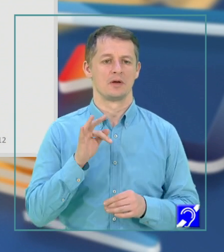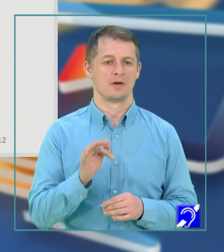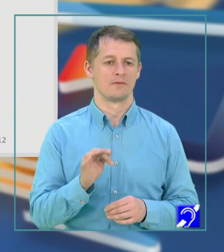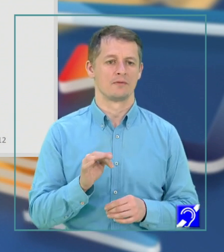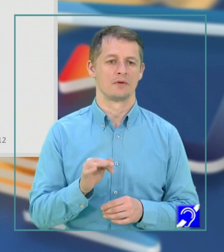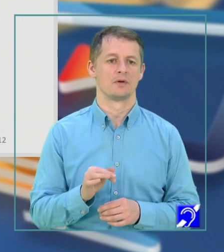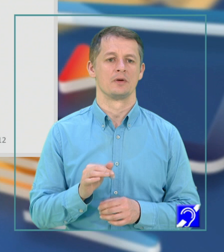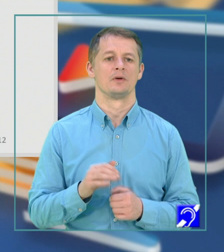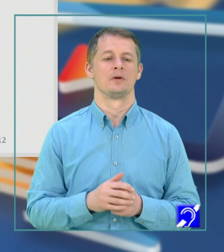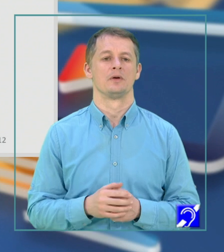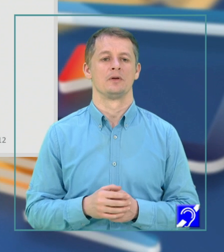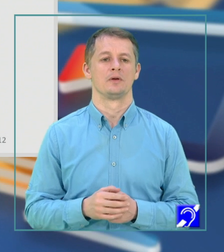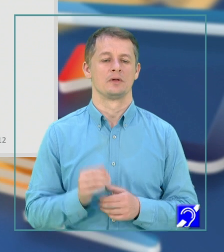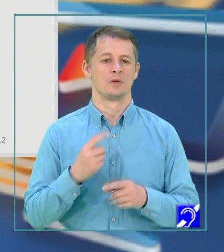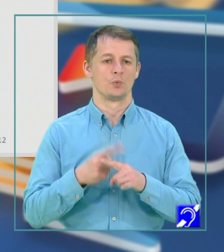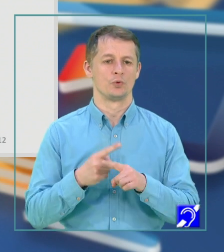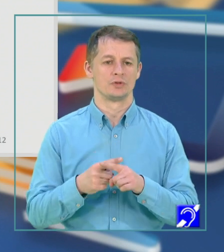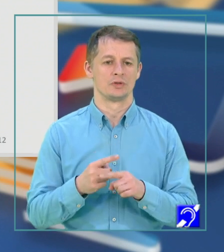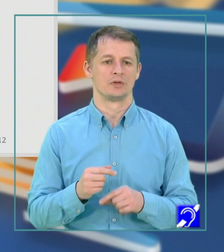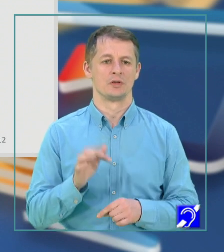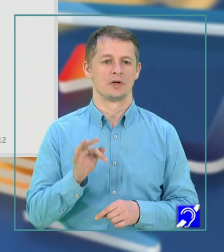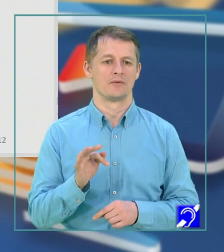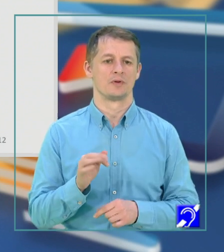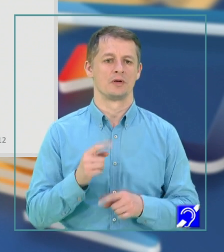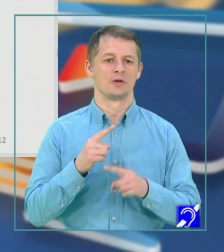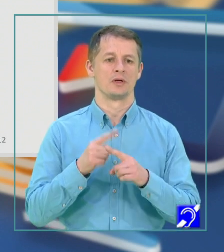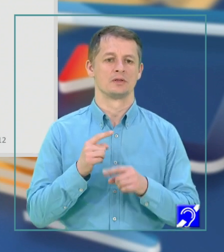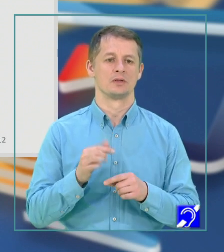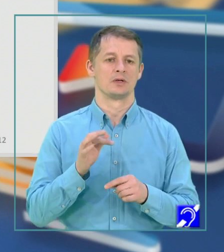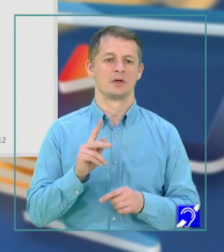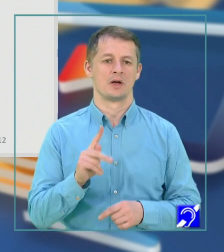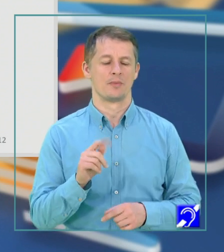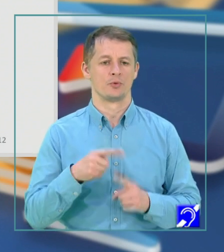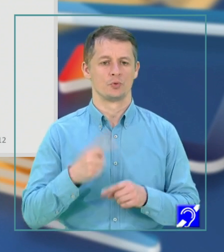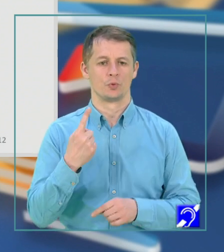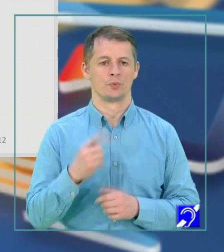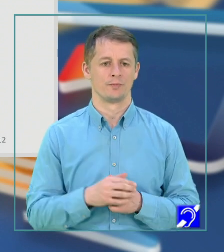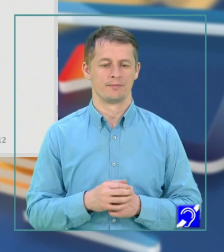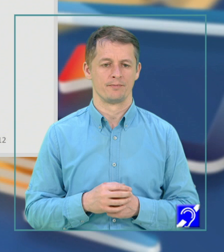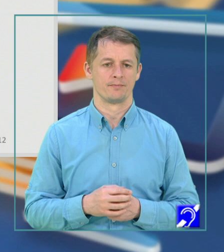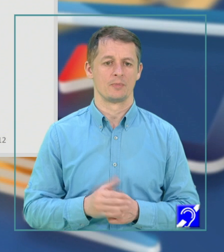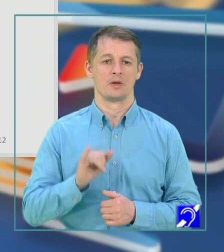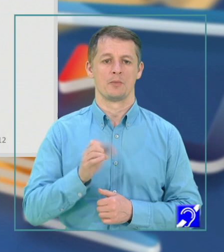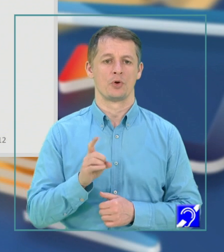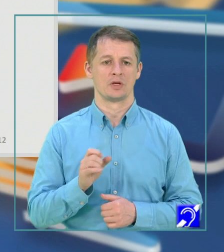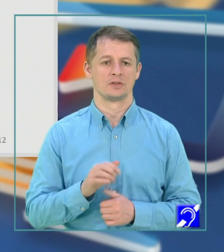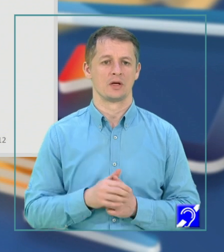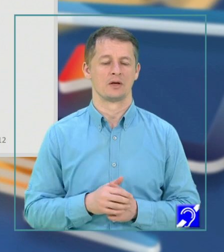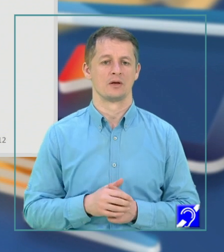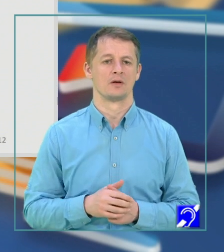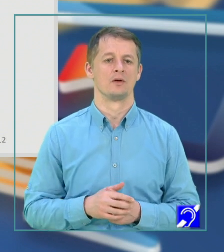primul compus de K elemente înmulțit cu F de XK plus 1. Însă, ipoteza de inducție ne asigură